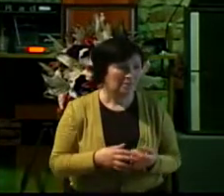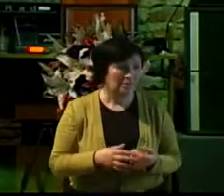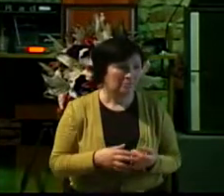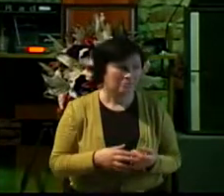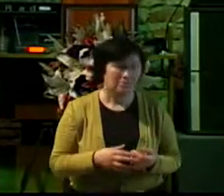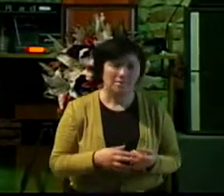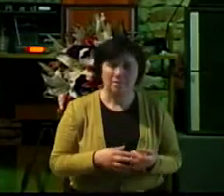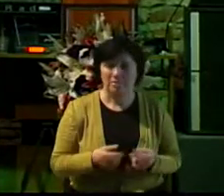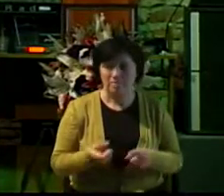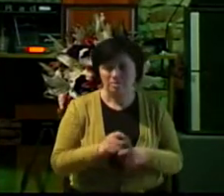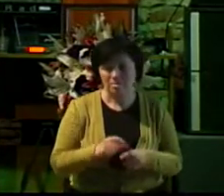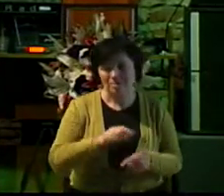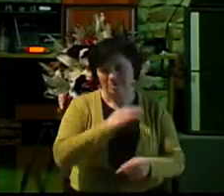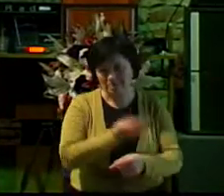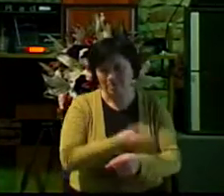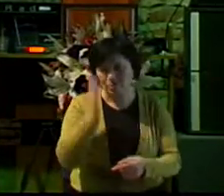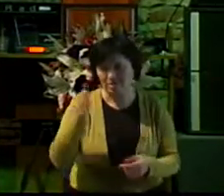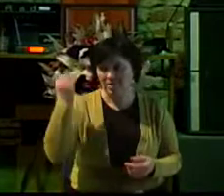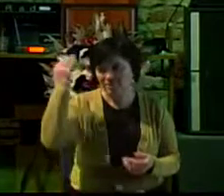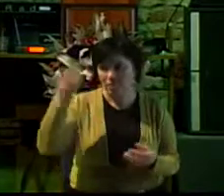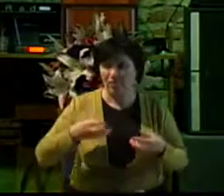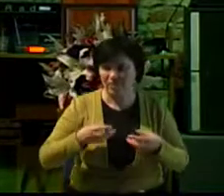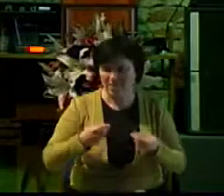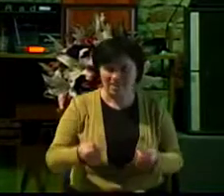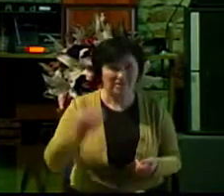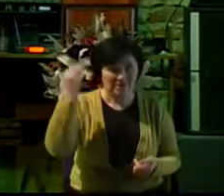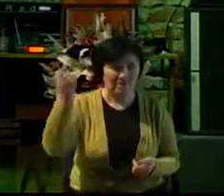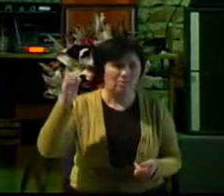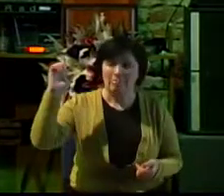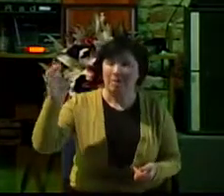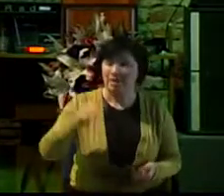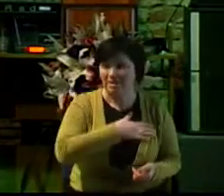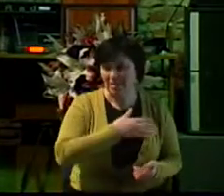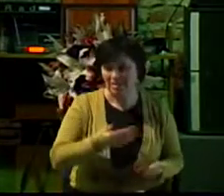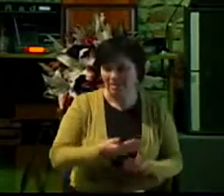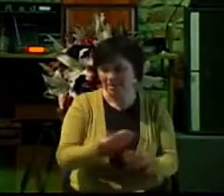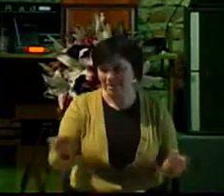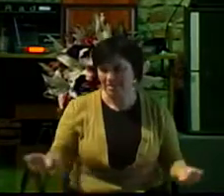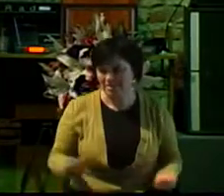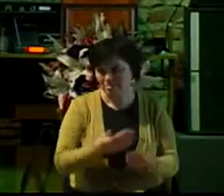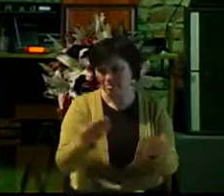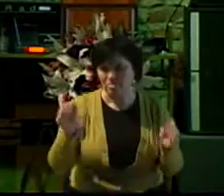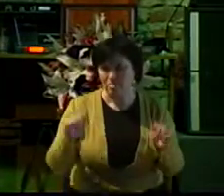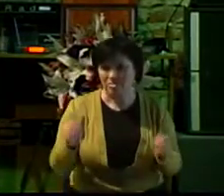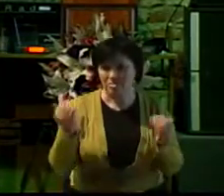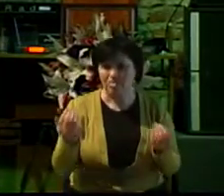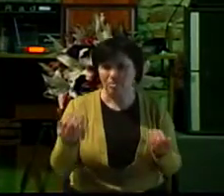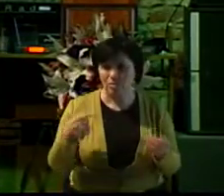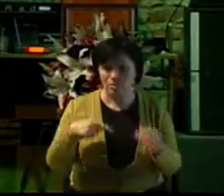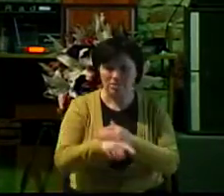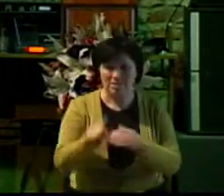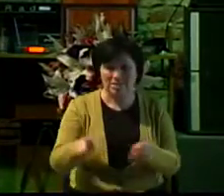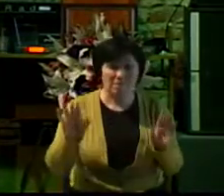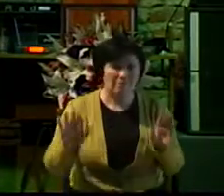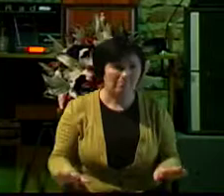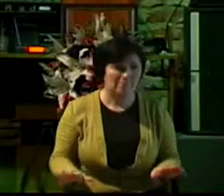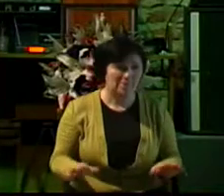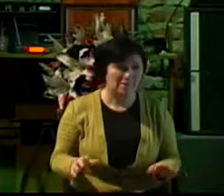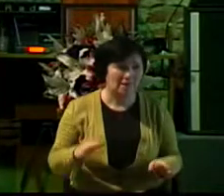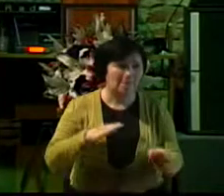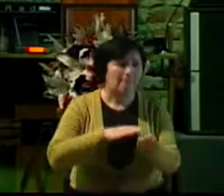Правильно это или нет? Было ли бы правильно, если бы я своим детям сказал, что я всегда буду делать то, что